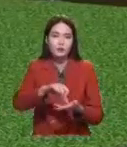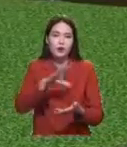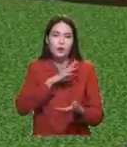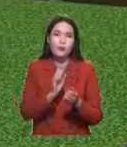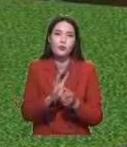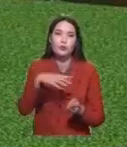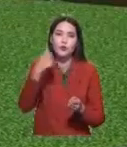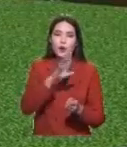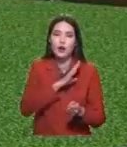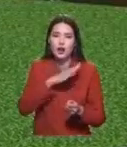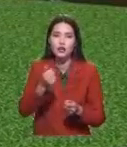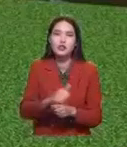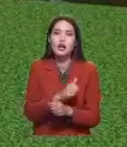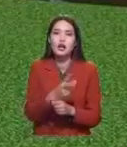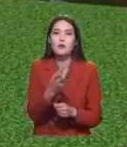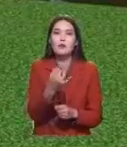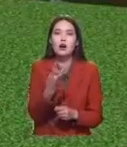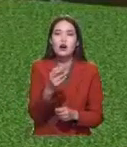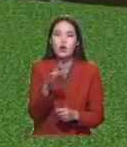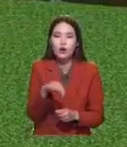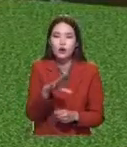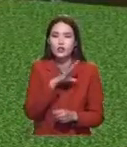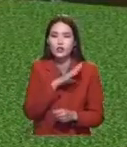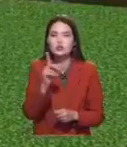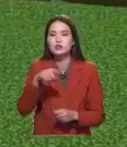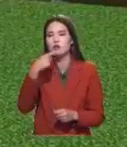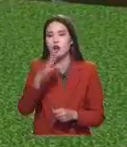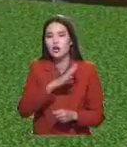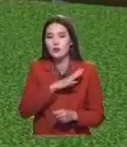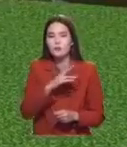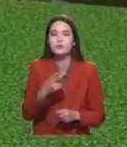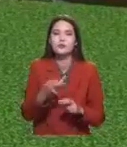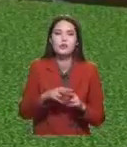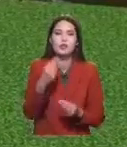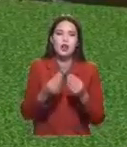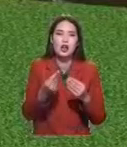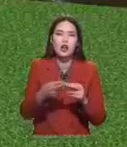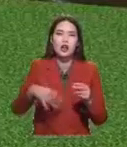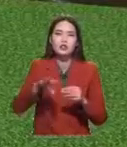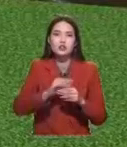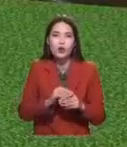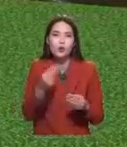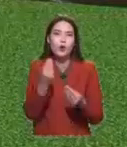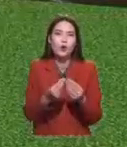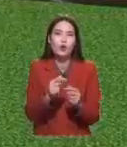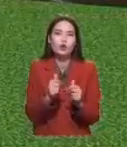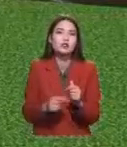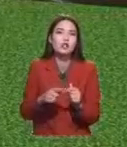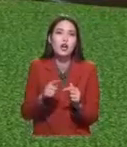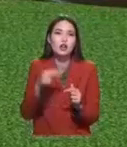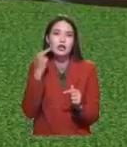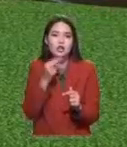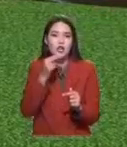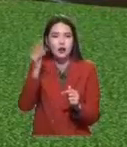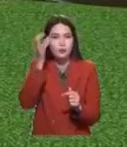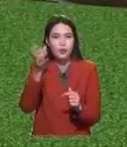салып үлгерген Бахтиор бұл туралы былай деді. Мен өте қуаныштымын, шынымды айтсам, бұл туралы ойламадым да. Мақсатым бүгінгі